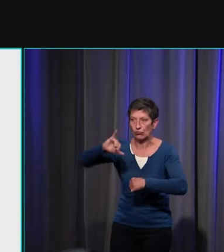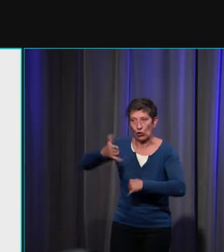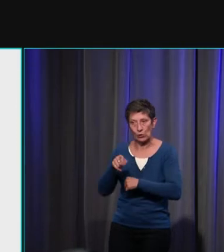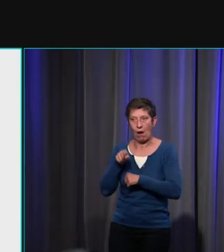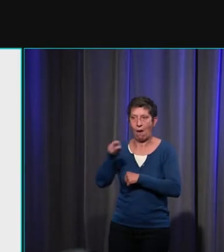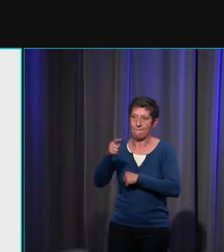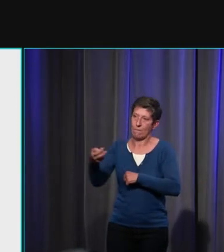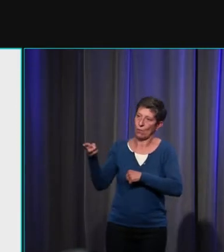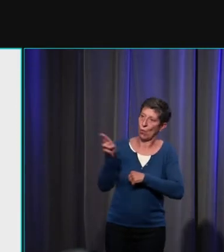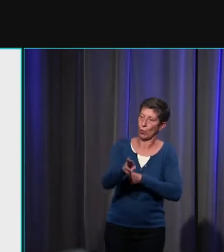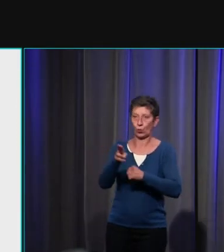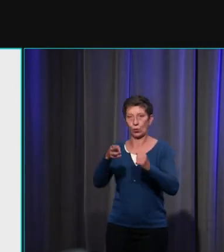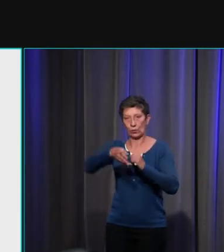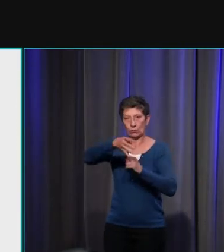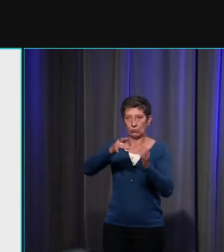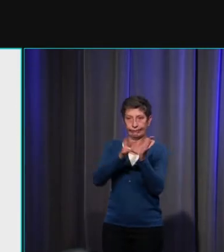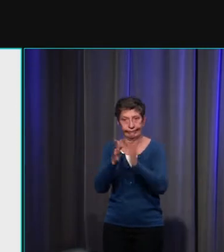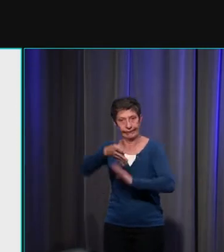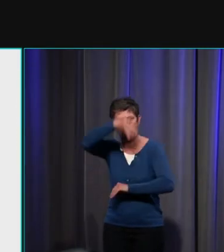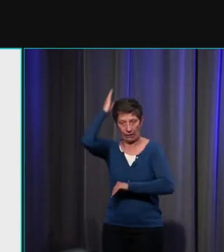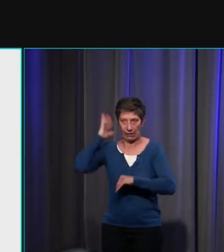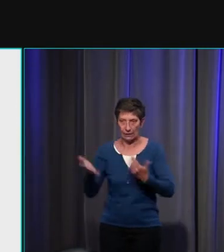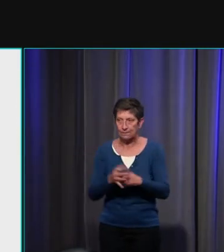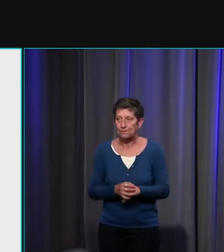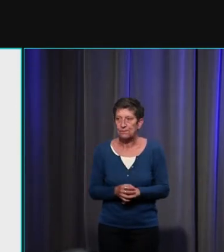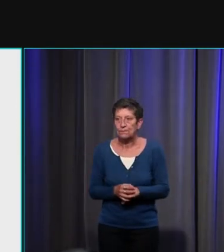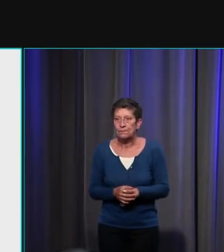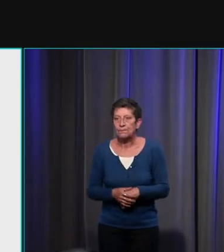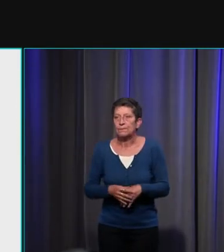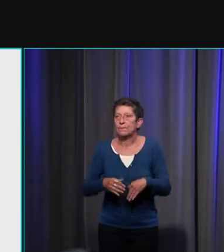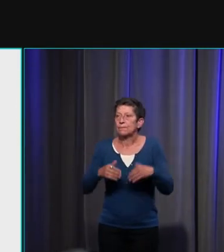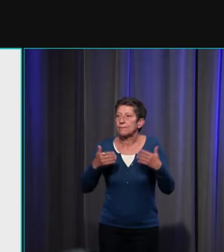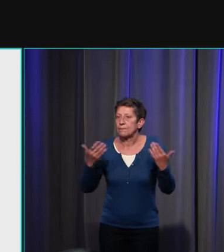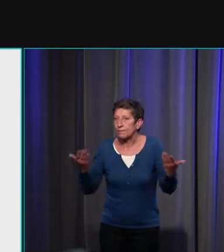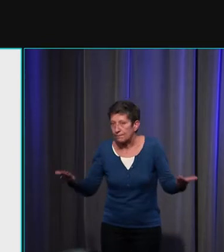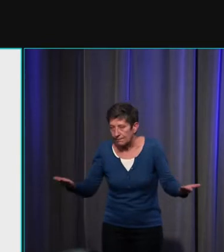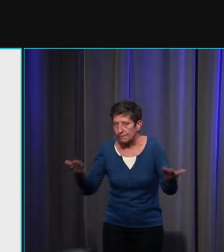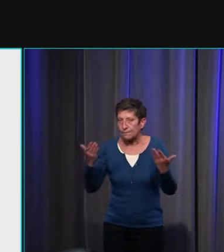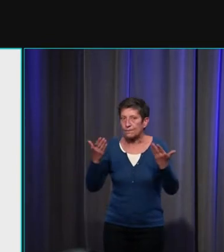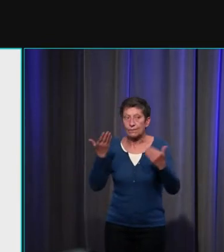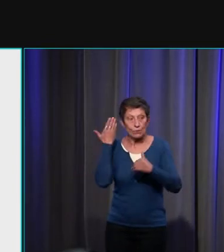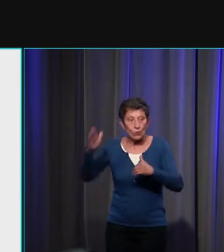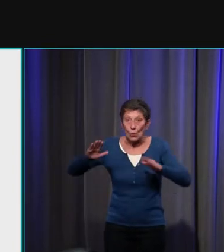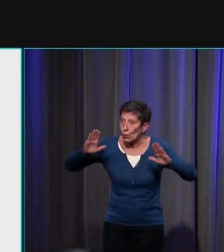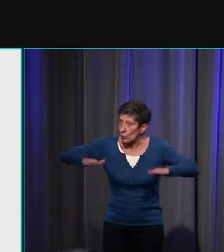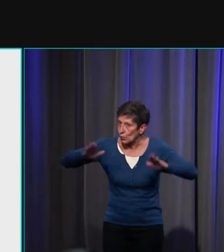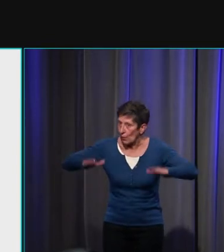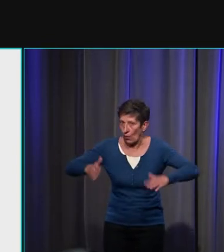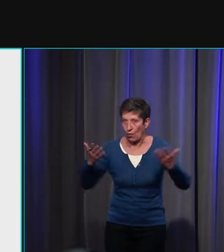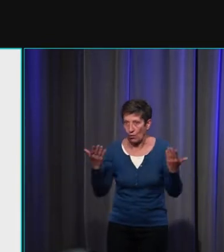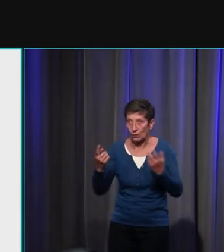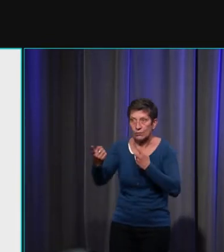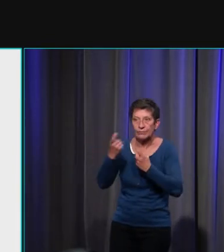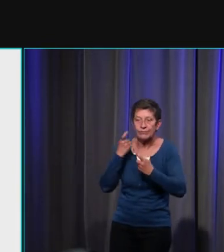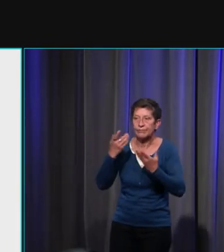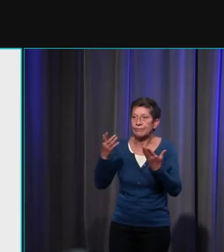nouveau latine sans coup férir mais ce sont d'autres musulmans cette fois-ci venu des